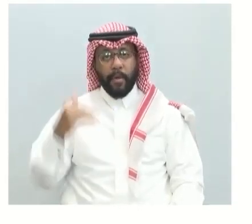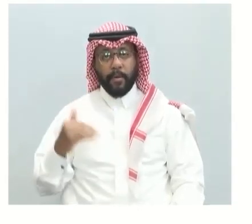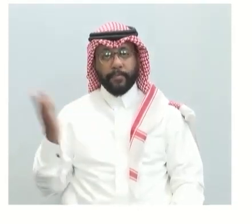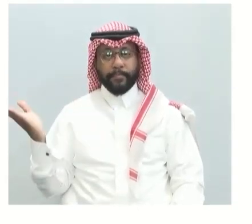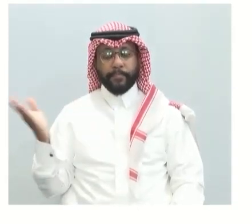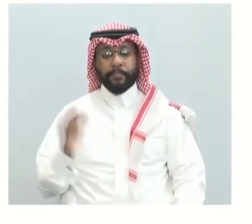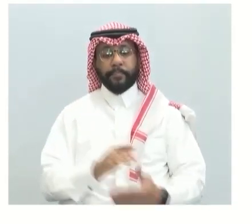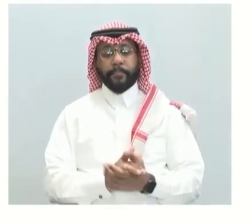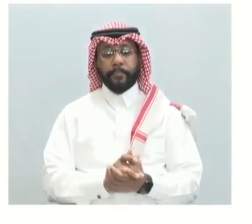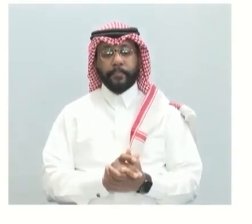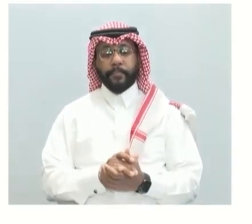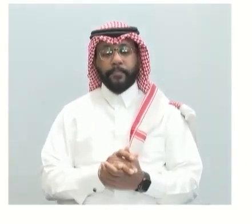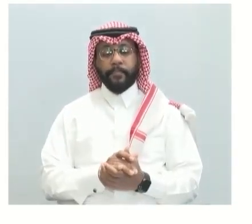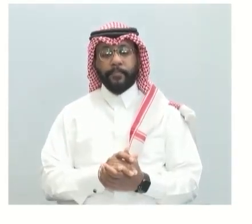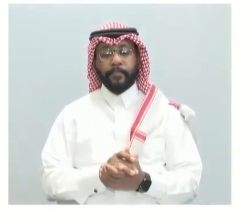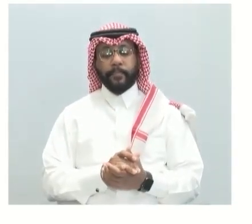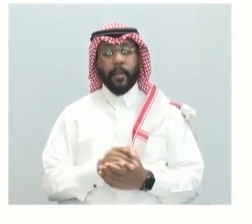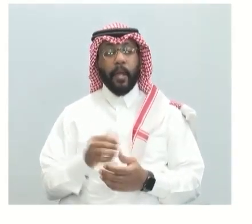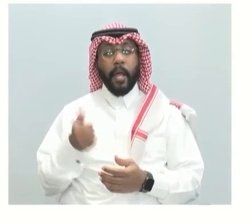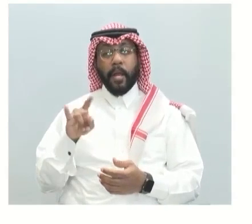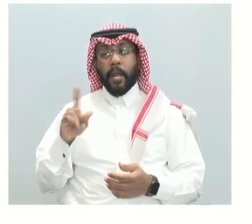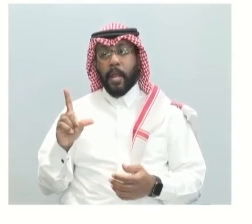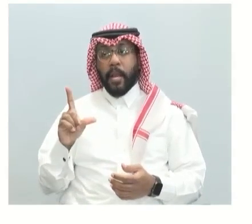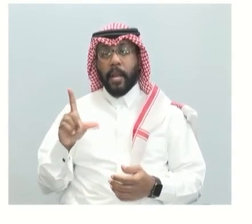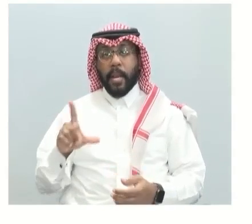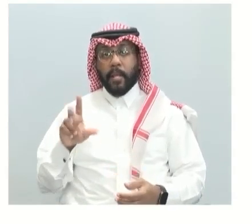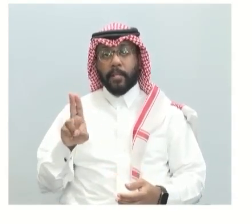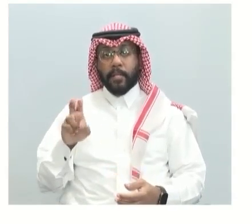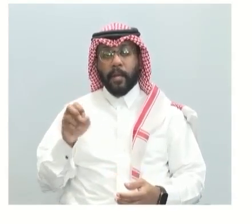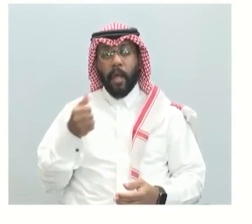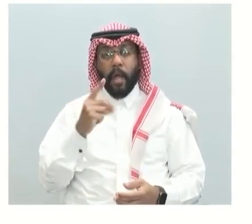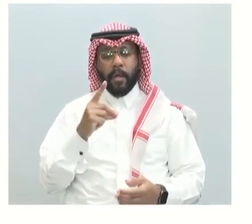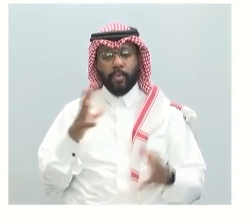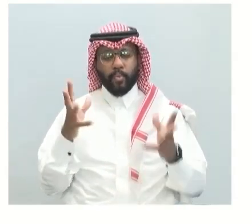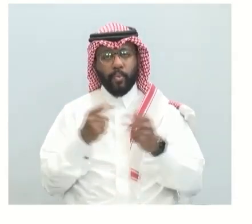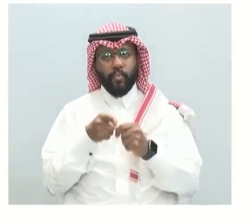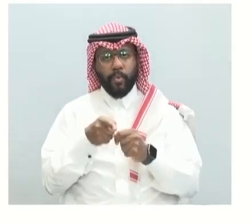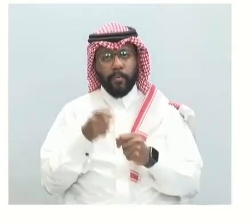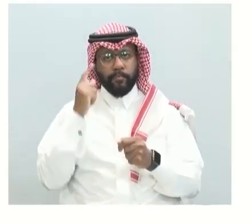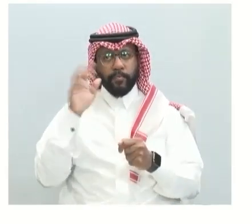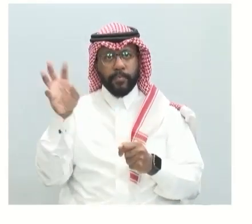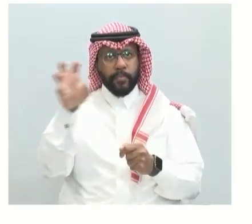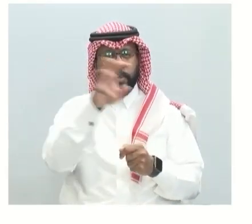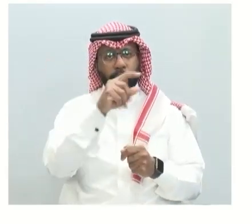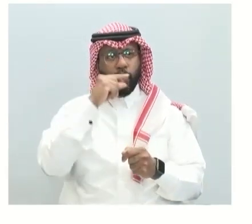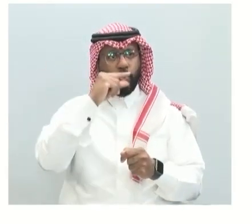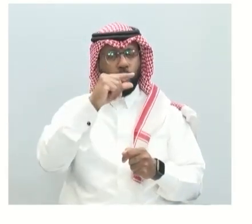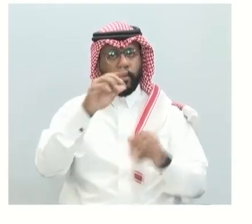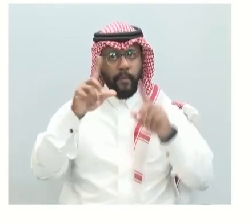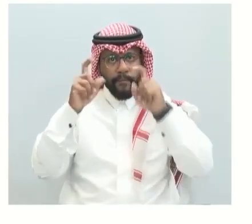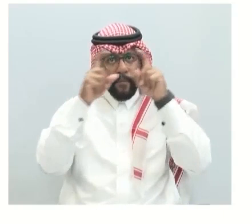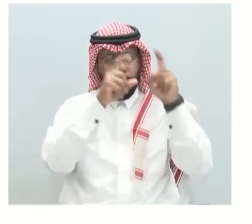طبعا اجهزه الالتقاط ماذا نقصد باجهزه الالتقاط اجهزه الالتقاط هي عباره عن اجهزه تستخدم لالتقاط الاصوات والصور